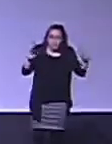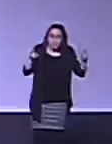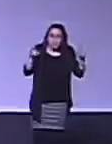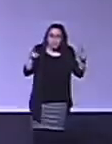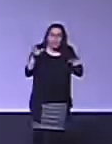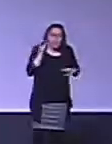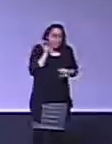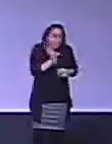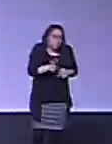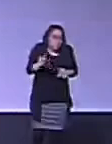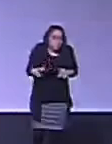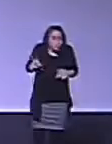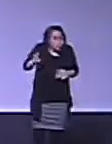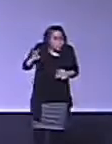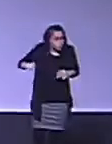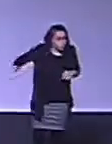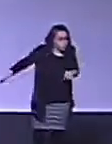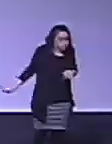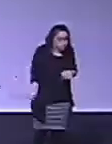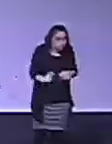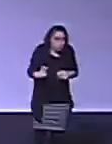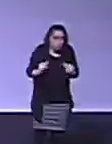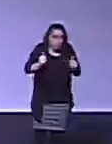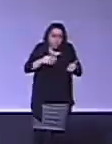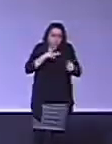be, jake zarrak behi da nola gauden.